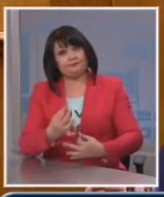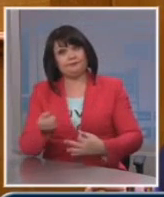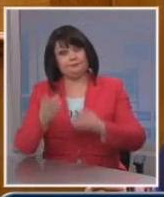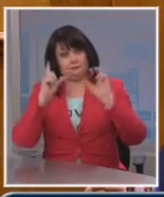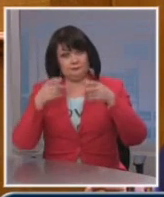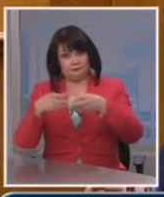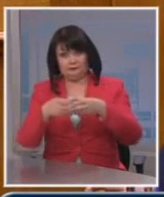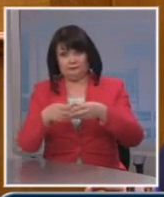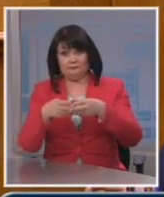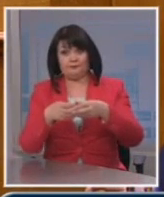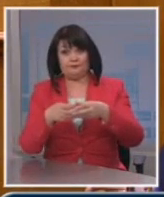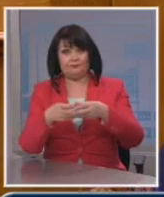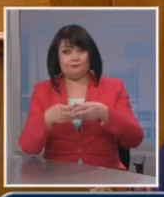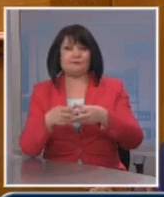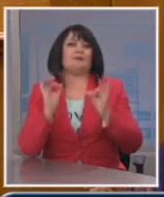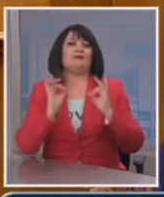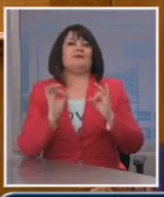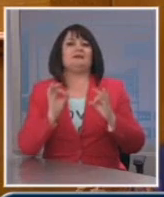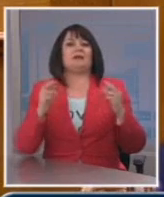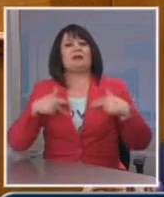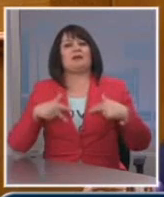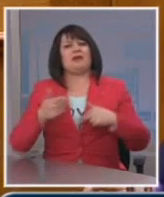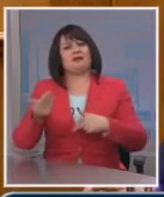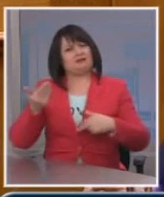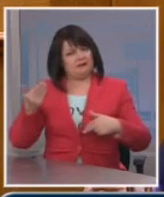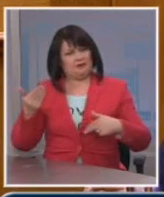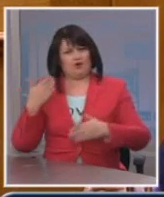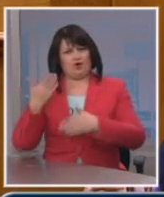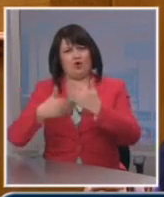οποία κατεξοχήν κυβερνητική παράταξη στον τόπο,